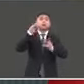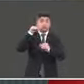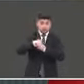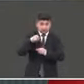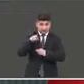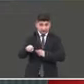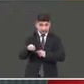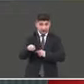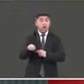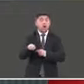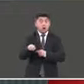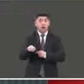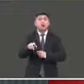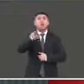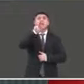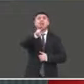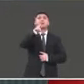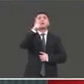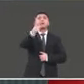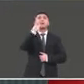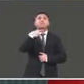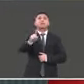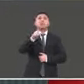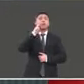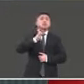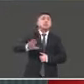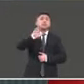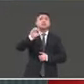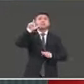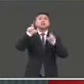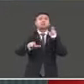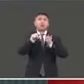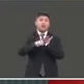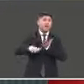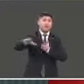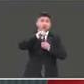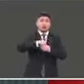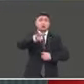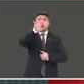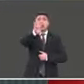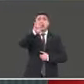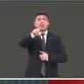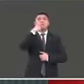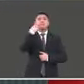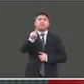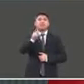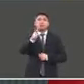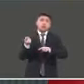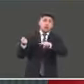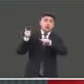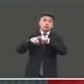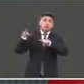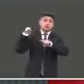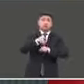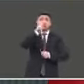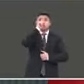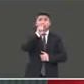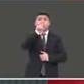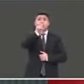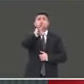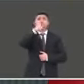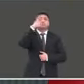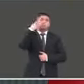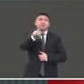mevcut 71000 temizlik personelini 42000 ilave ile 113